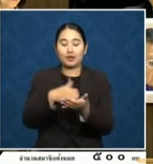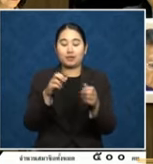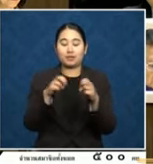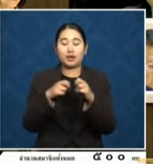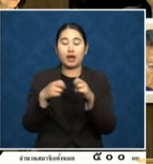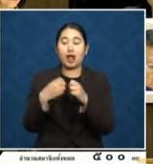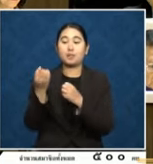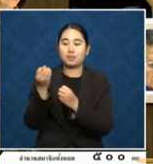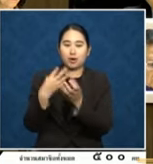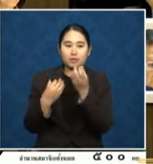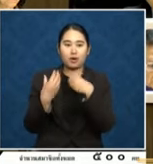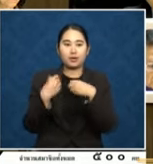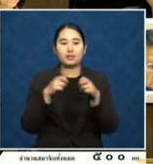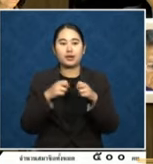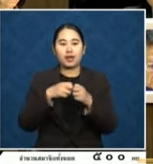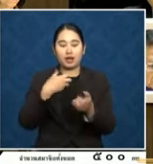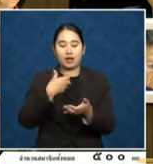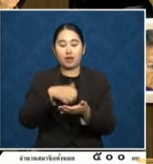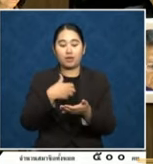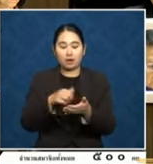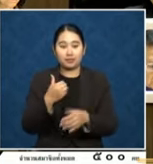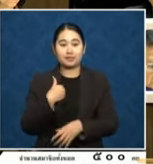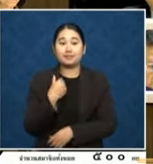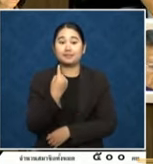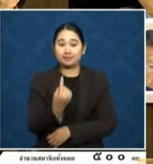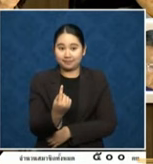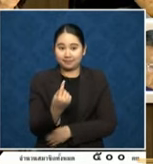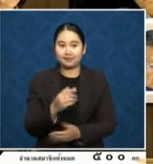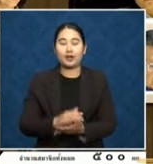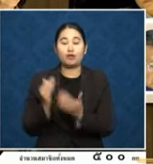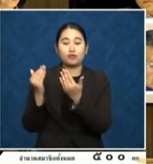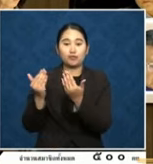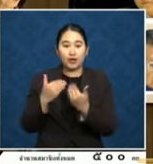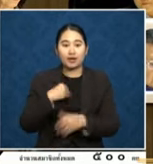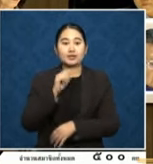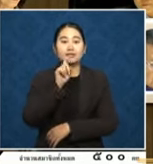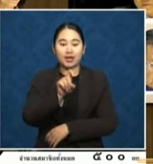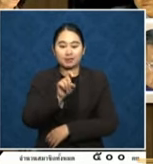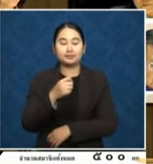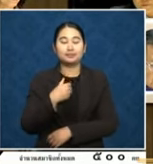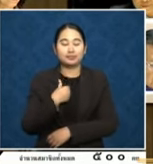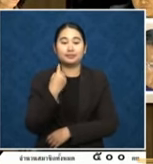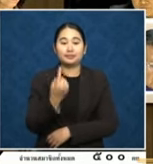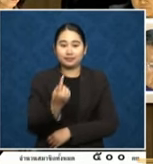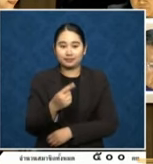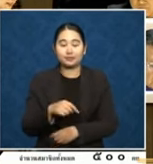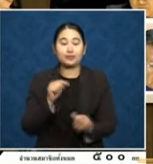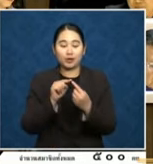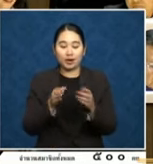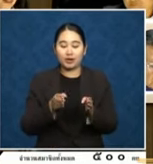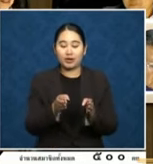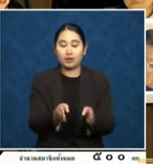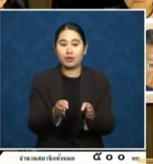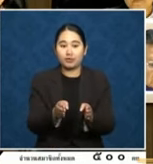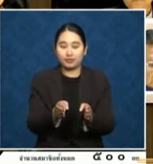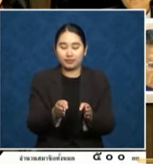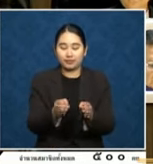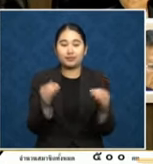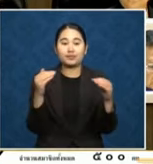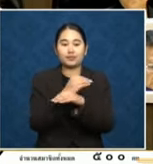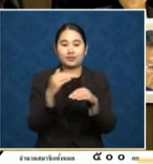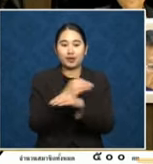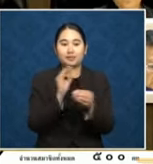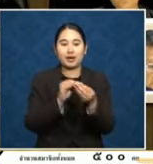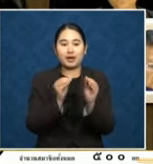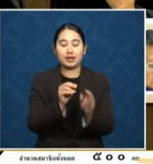ที่ได้รับความเดือดร้อนจำนวนหนึ่งเรื่องและเรื่องฝากถามอีกหนึ่งเรื่องนะครับหนึ่งเรื่องถนนทางหลวง3326